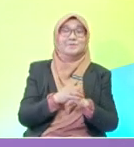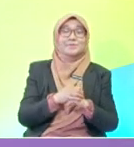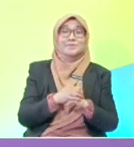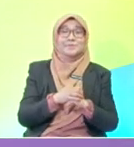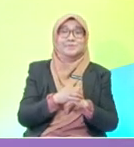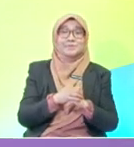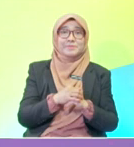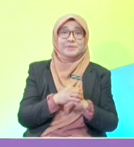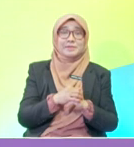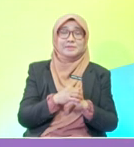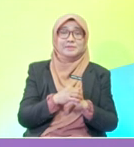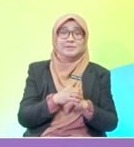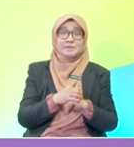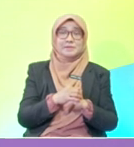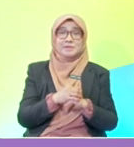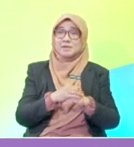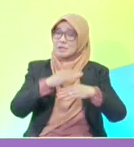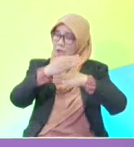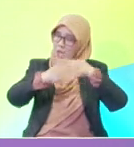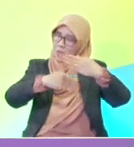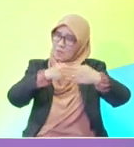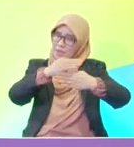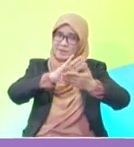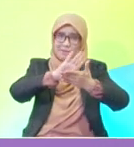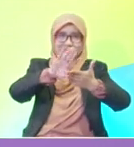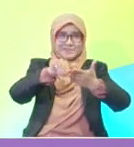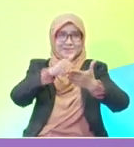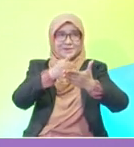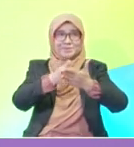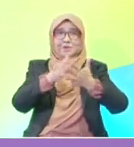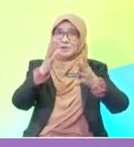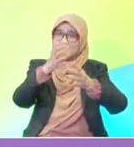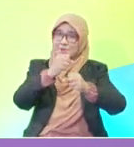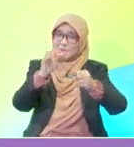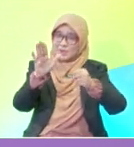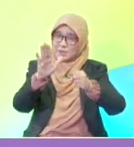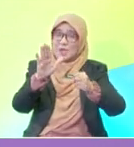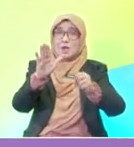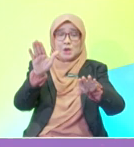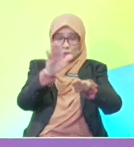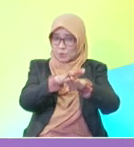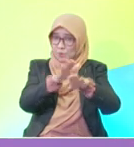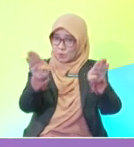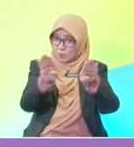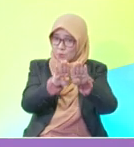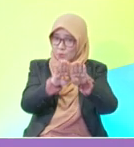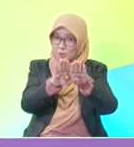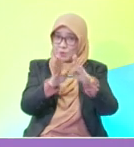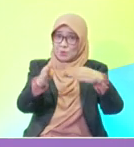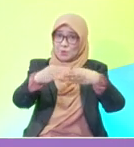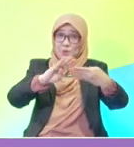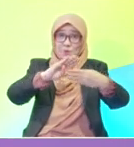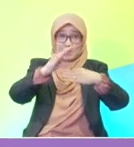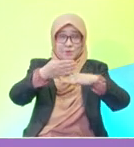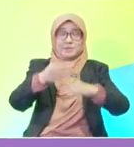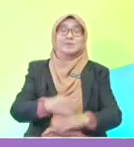kena balut secara keseluruhan supaya kita dapat tutup kotak yang kita tak nak tu Kena balut cikgu ya.